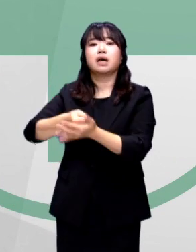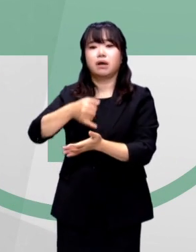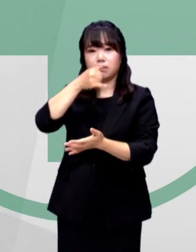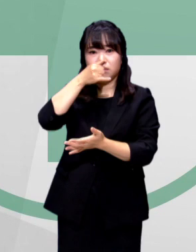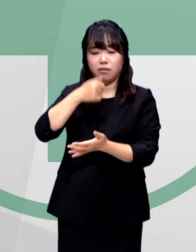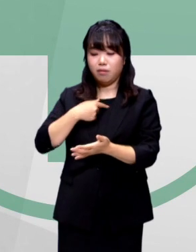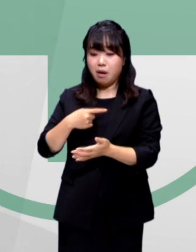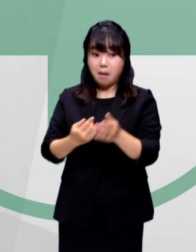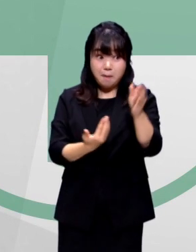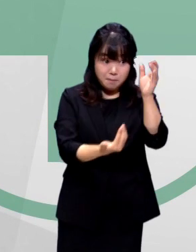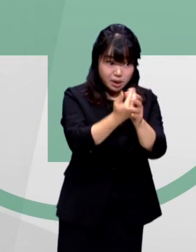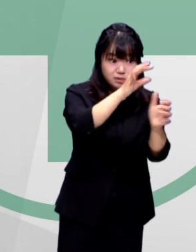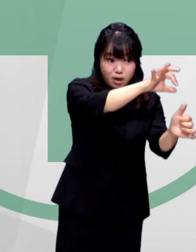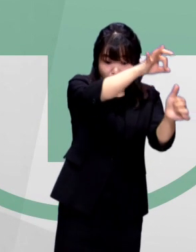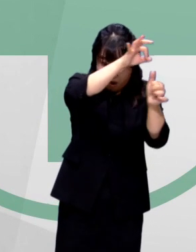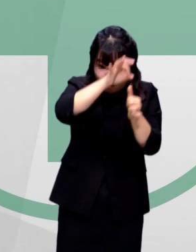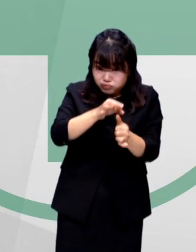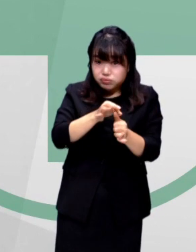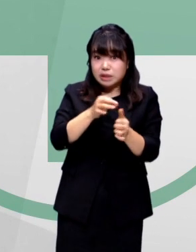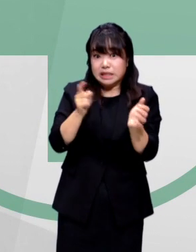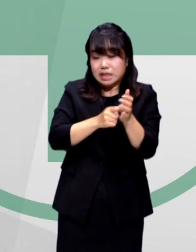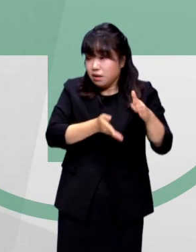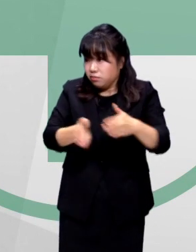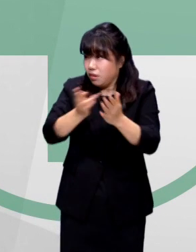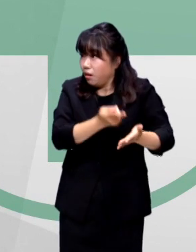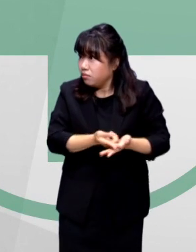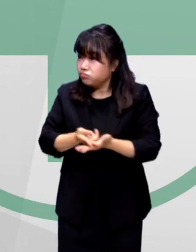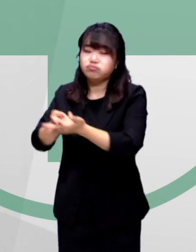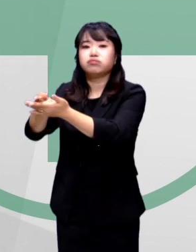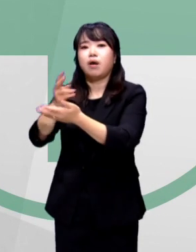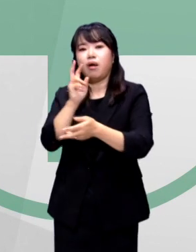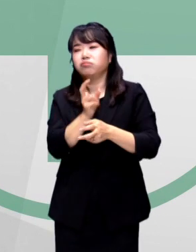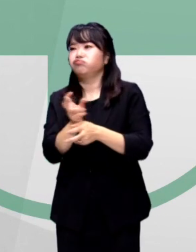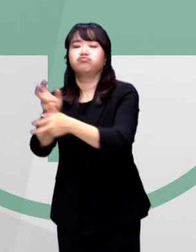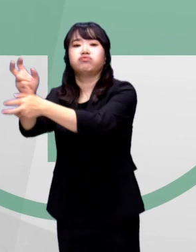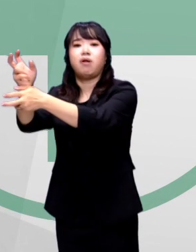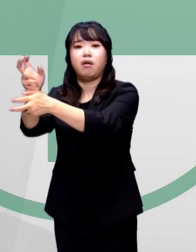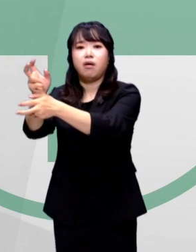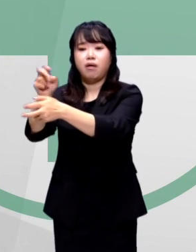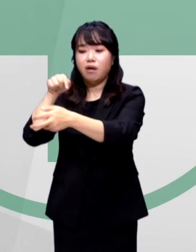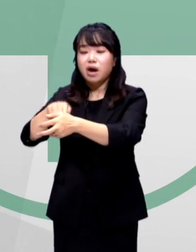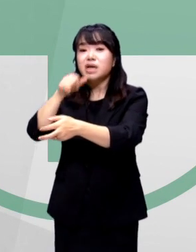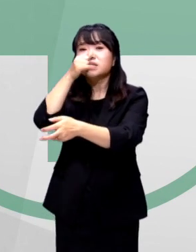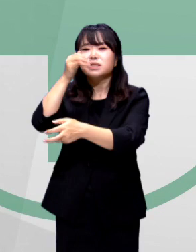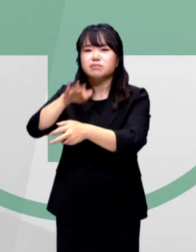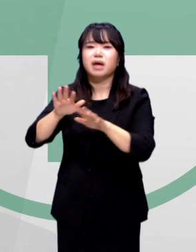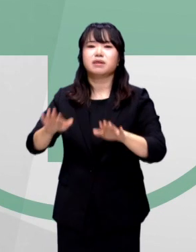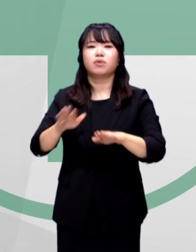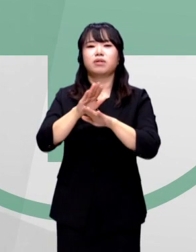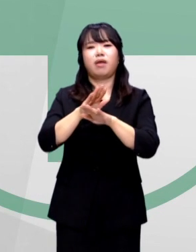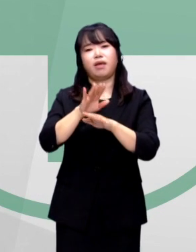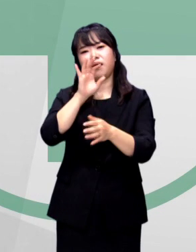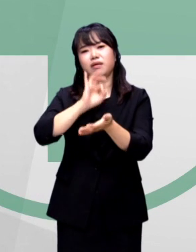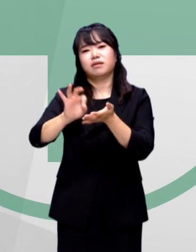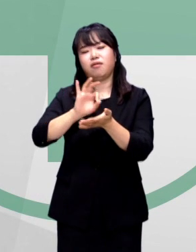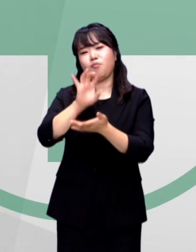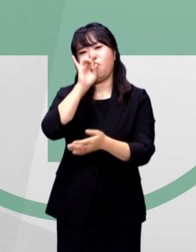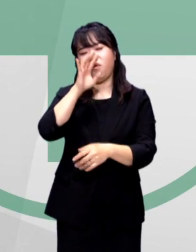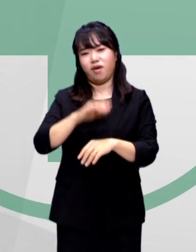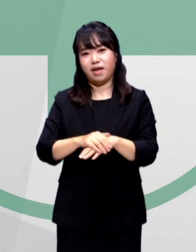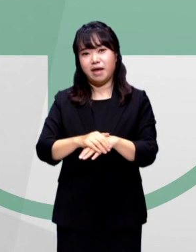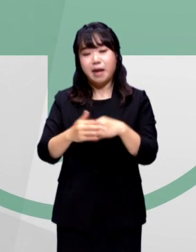연결을 할 수 있는 이런 긴급 도로들을 우리들이 사전에 지정을 해서 어떤 재해가 발생하는